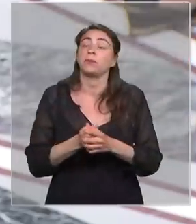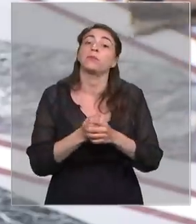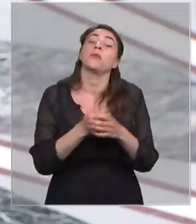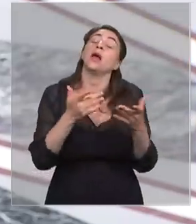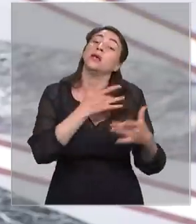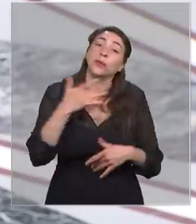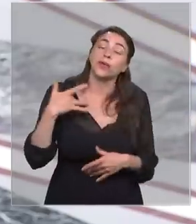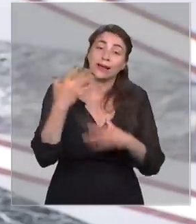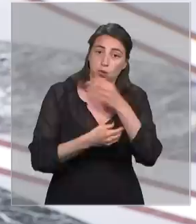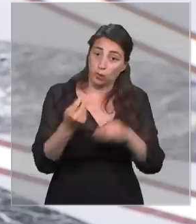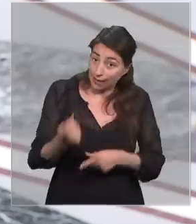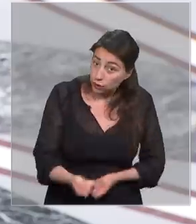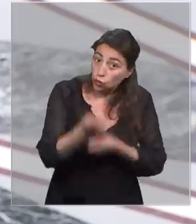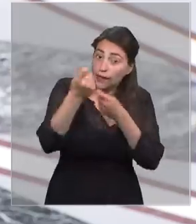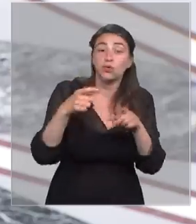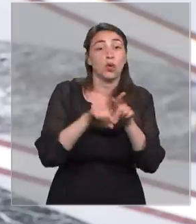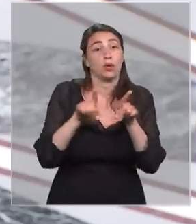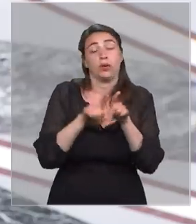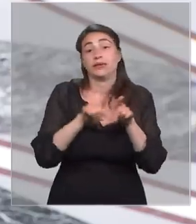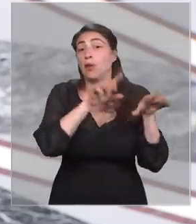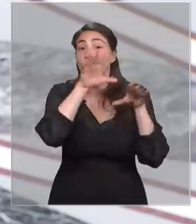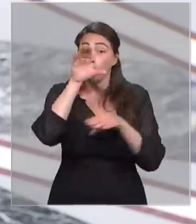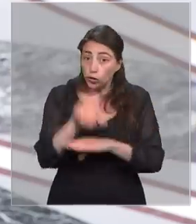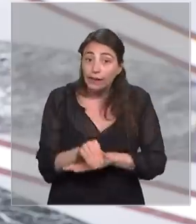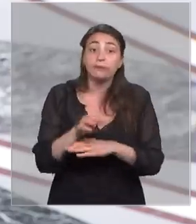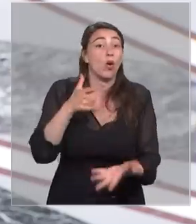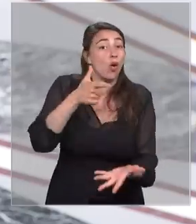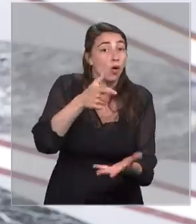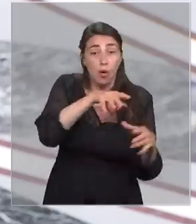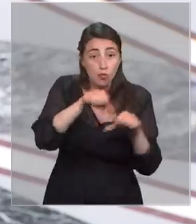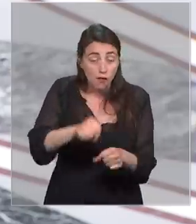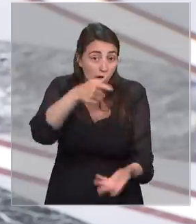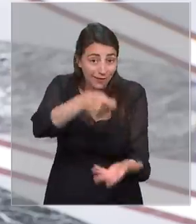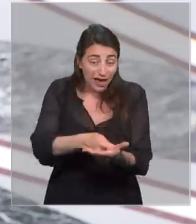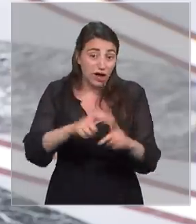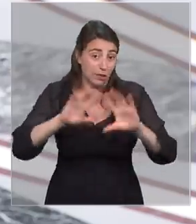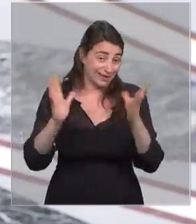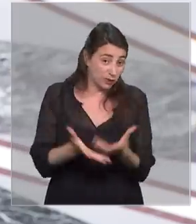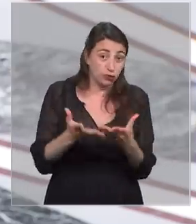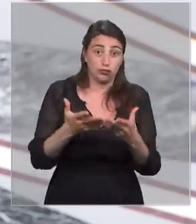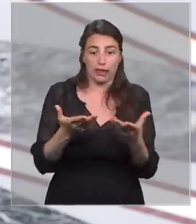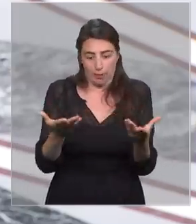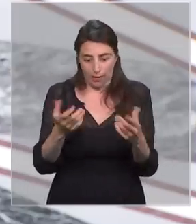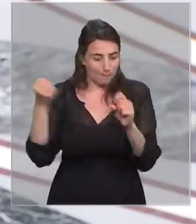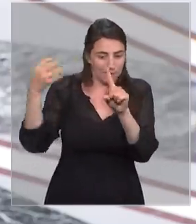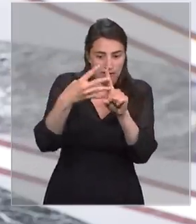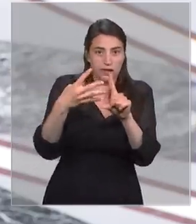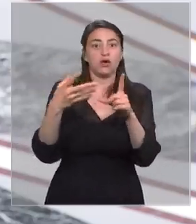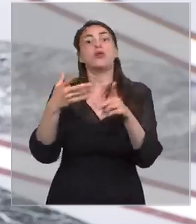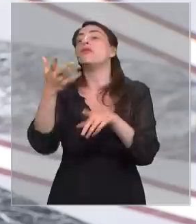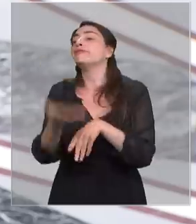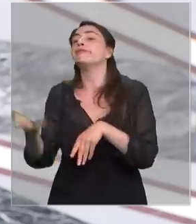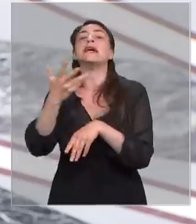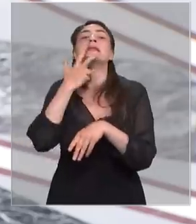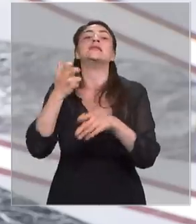de la protection des Français, du pouvoir d'achat, eh bien nous avançons dans une direction qui est celle que nous ont confiée les Français. Et encore une fois, il n'y a pas de raison qu'on ne soit pas capable